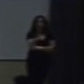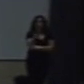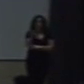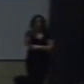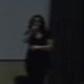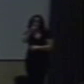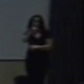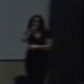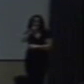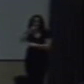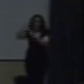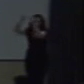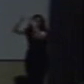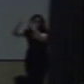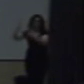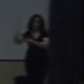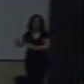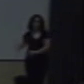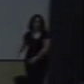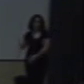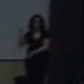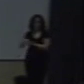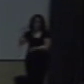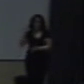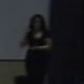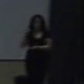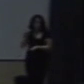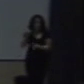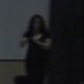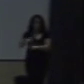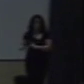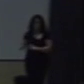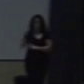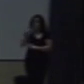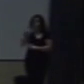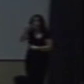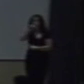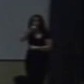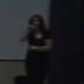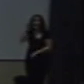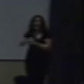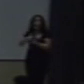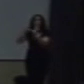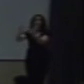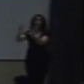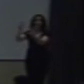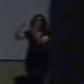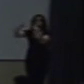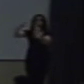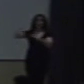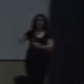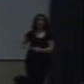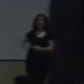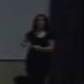blog. És lògic, vull dir, és molt més fàcil enterar-te en 10 tuits de què passa, en 1.000 paraules, però és que això ja he tingut un mini debat amb una exconsellera de la